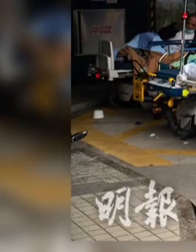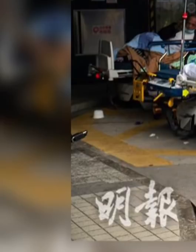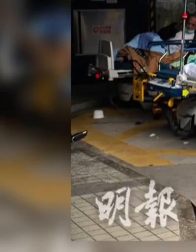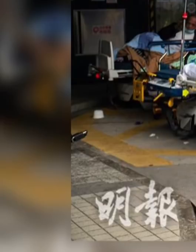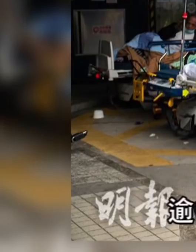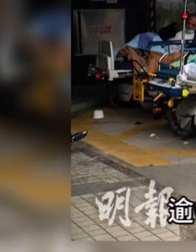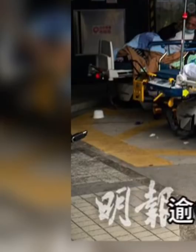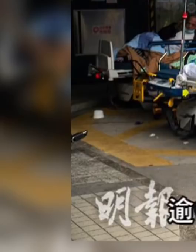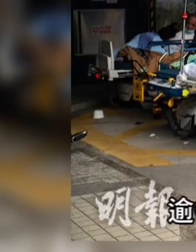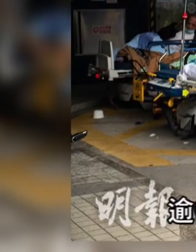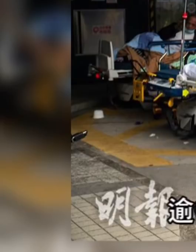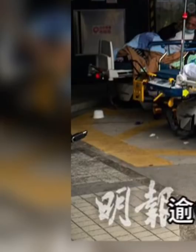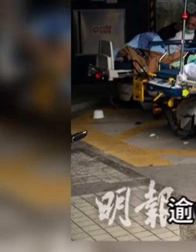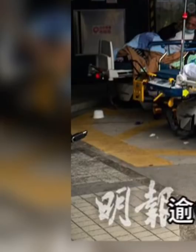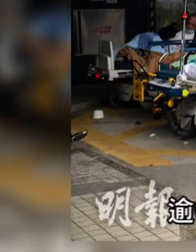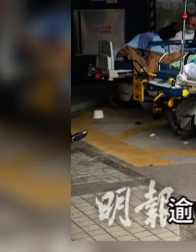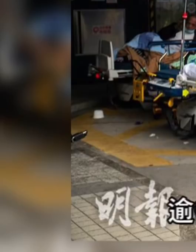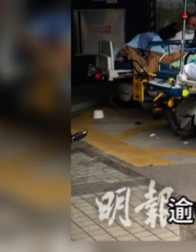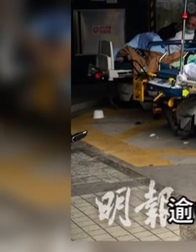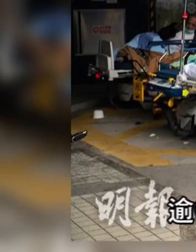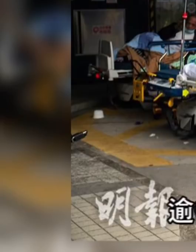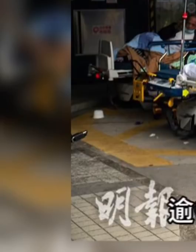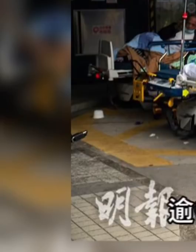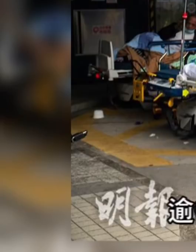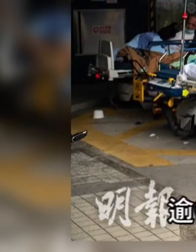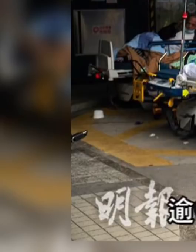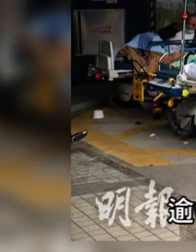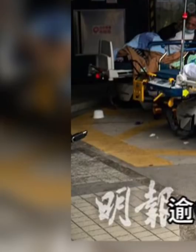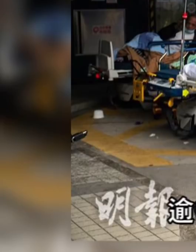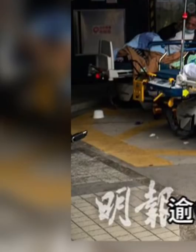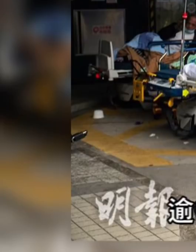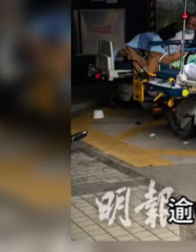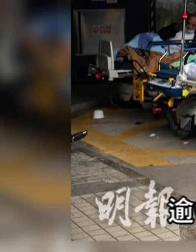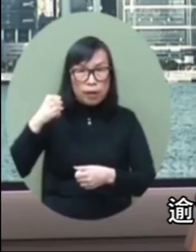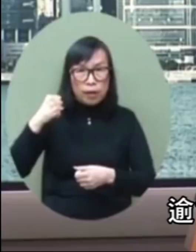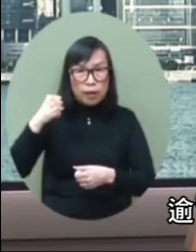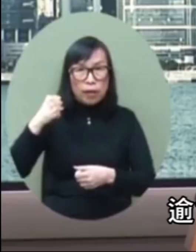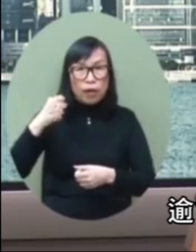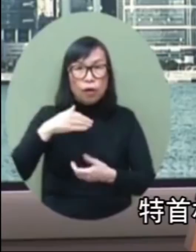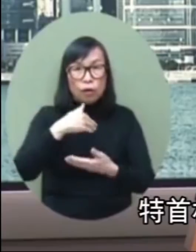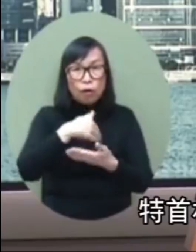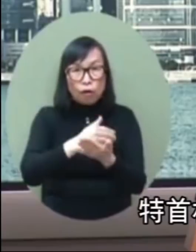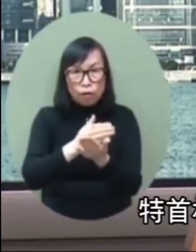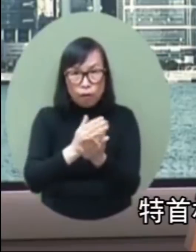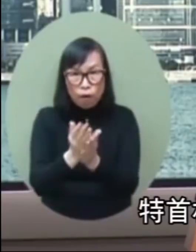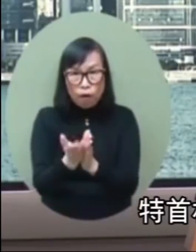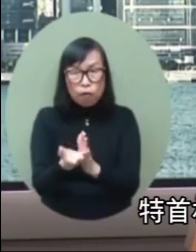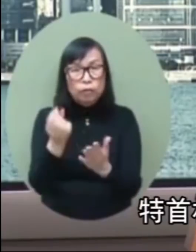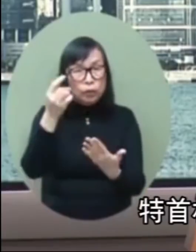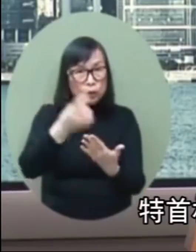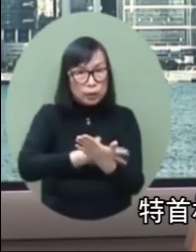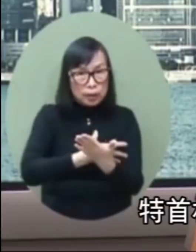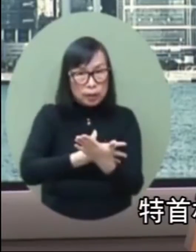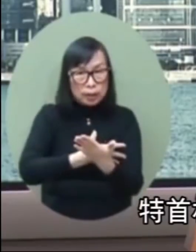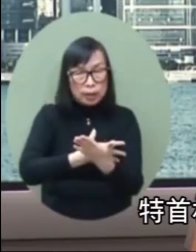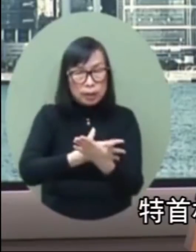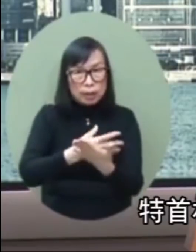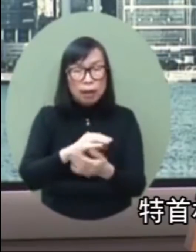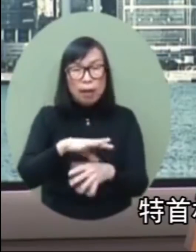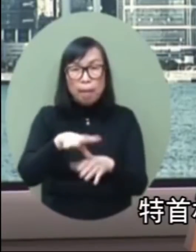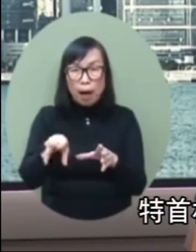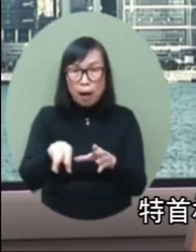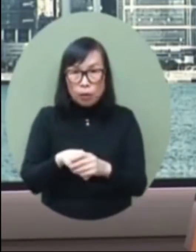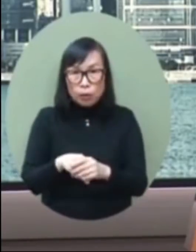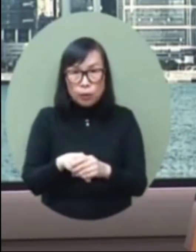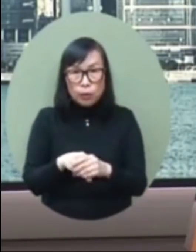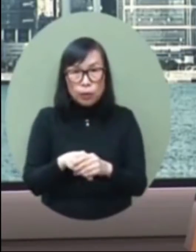期病患。另外有20人情况危殆，75人严重。特首林郑月娥今晚见记者的时候